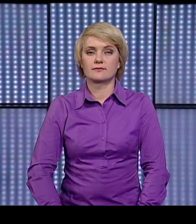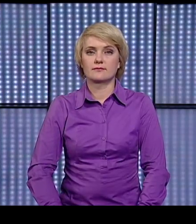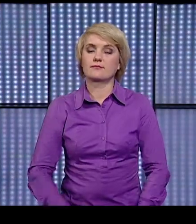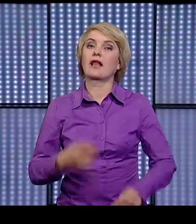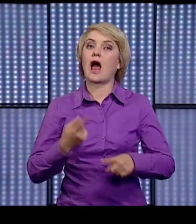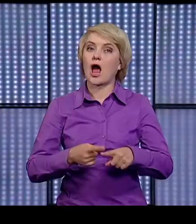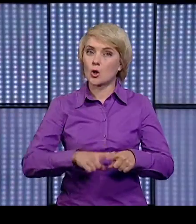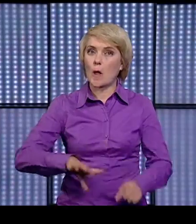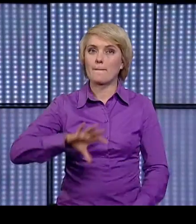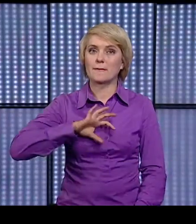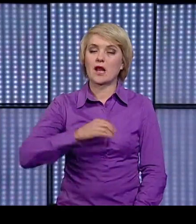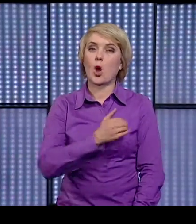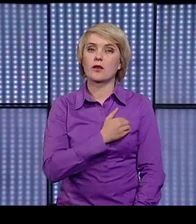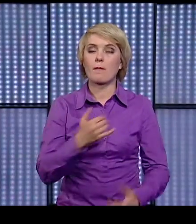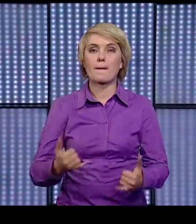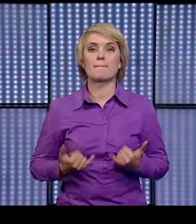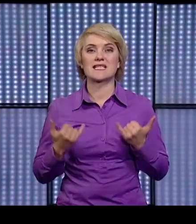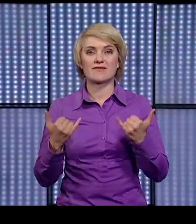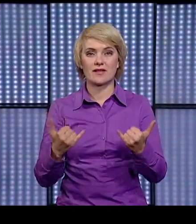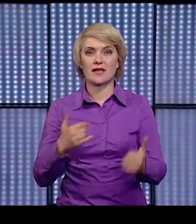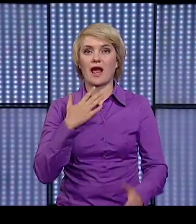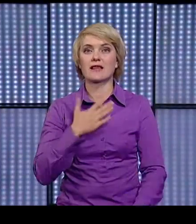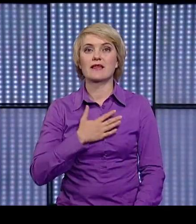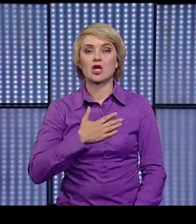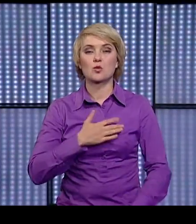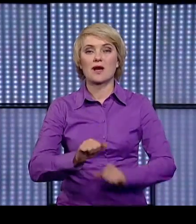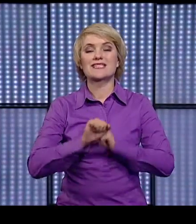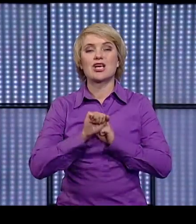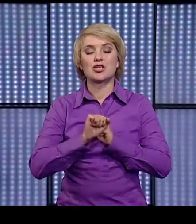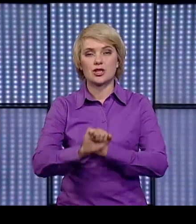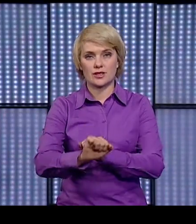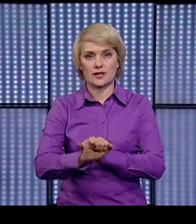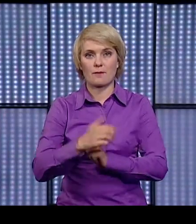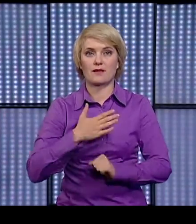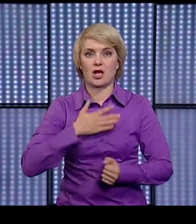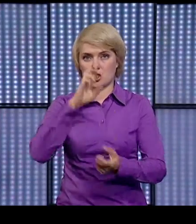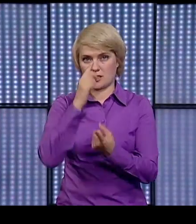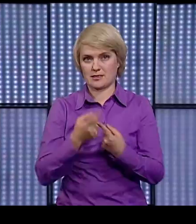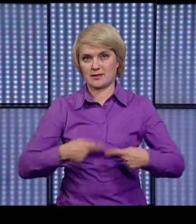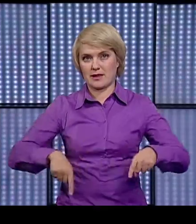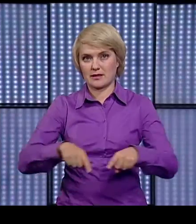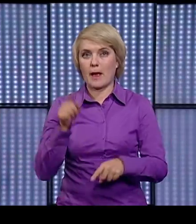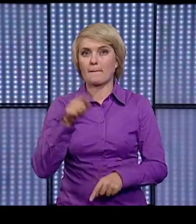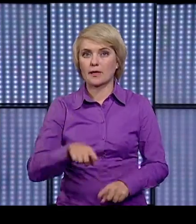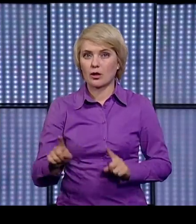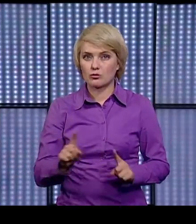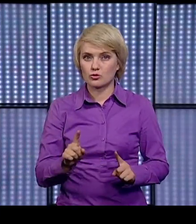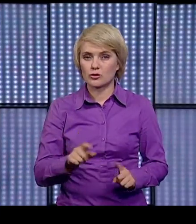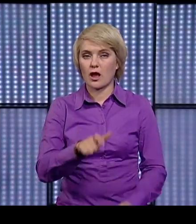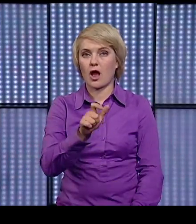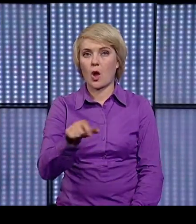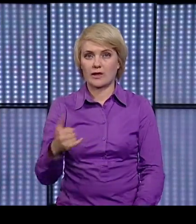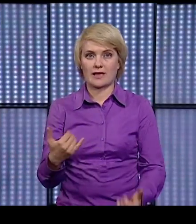Эту медаль хотел бы посвятить нашим защитникам нашей страны, потому что они для